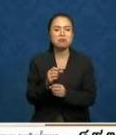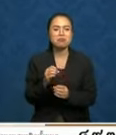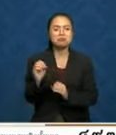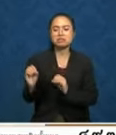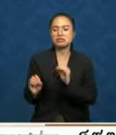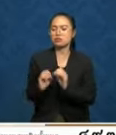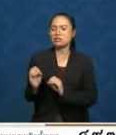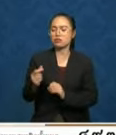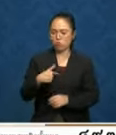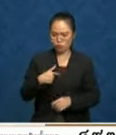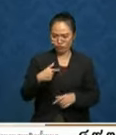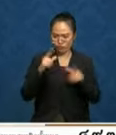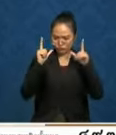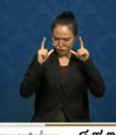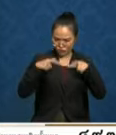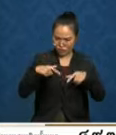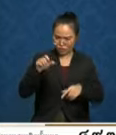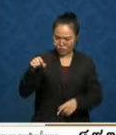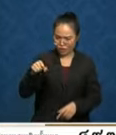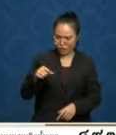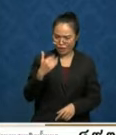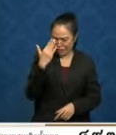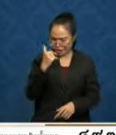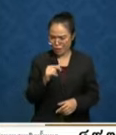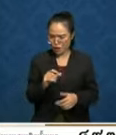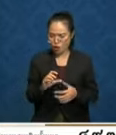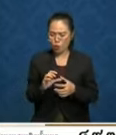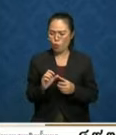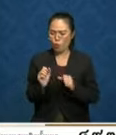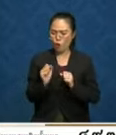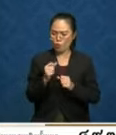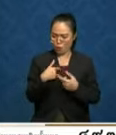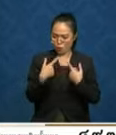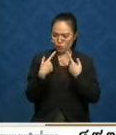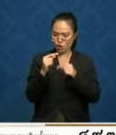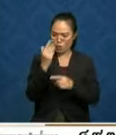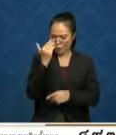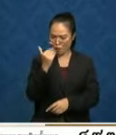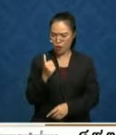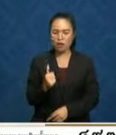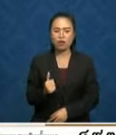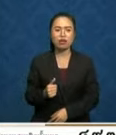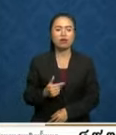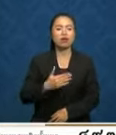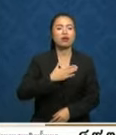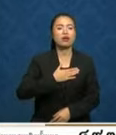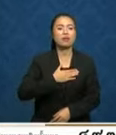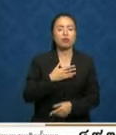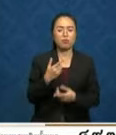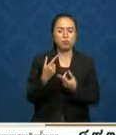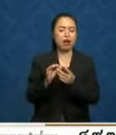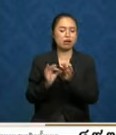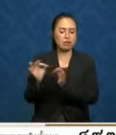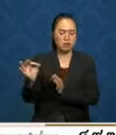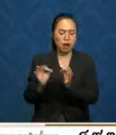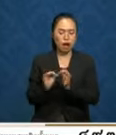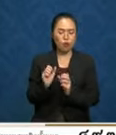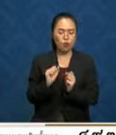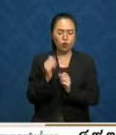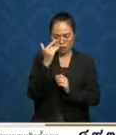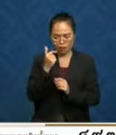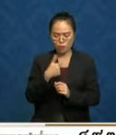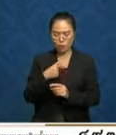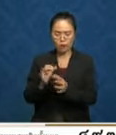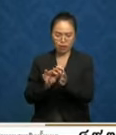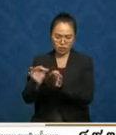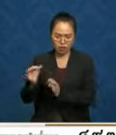ดพิงไหมฮะเสียหายไหมครับแล้วท่านทำไมกลัวผมจะต้องตอบอ่ะผมพูดท่านกลัวทำไมอ่ะผมจะพูดให้ท่านเข้า